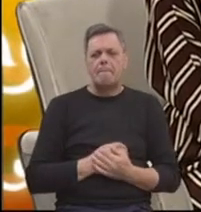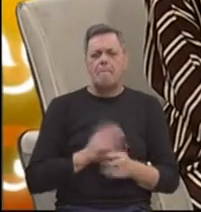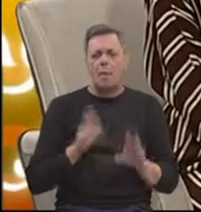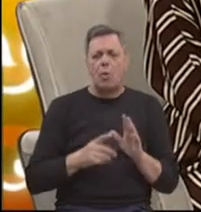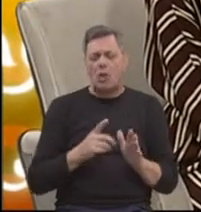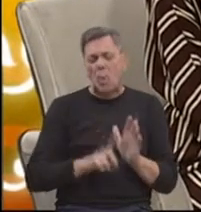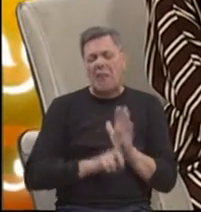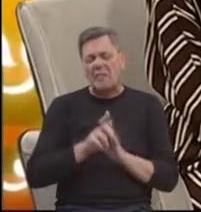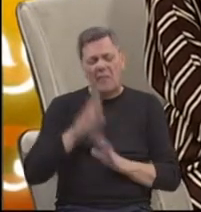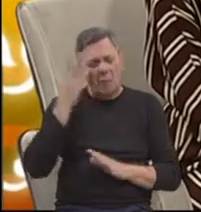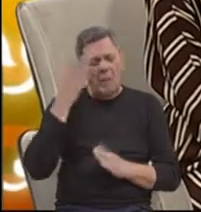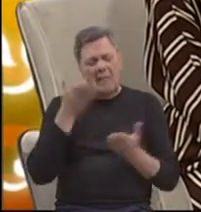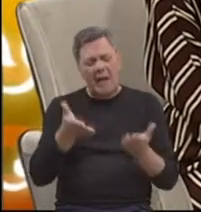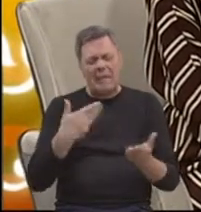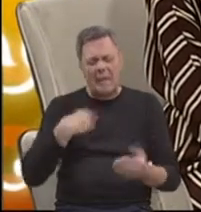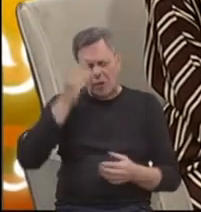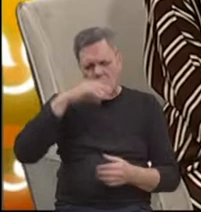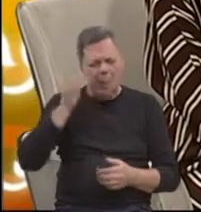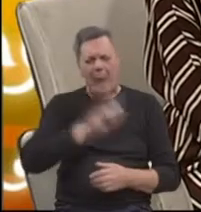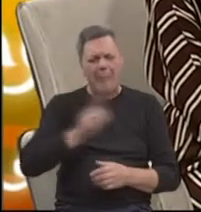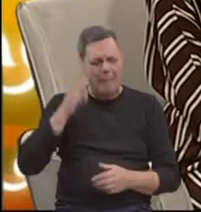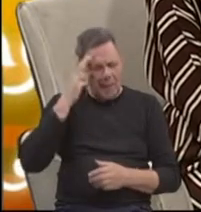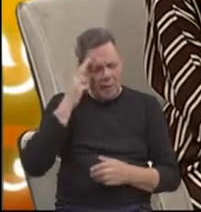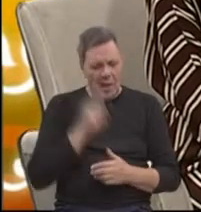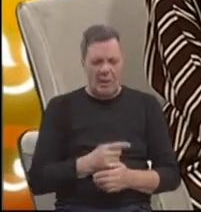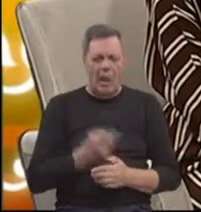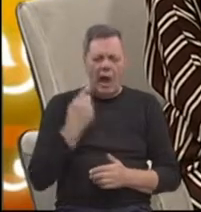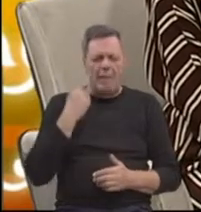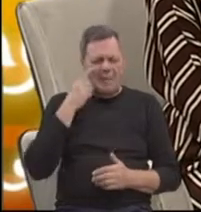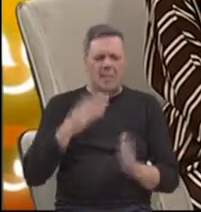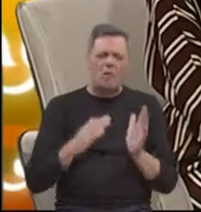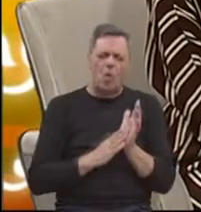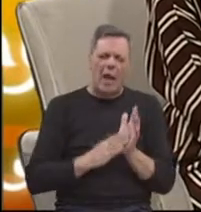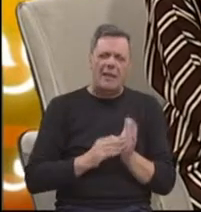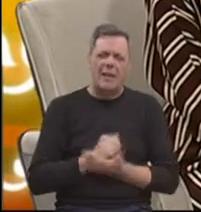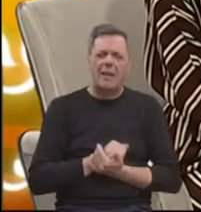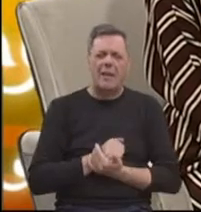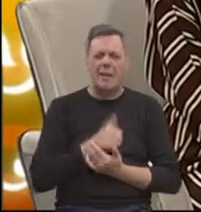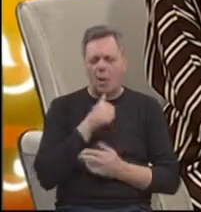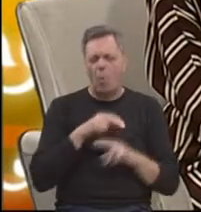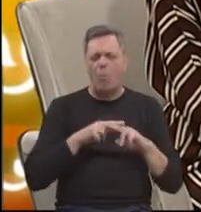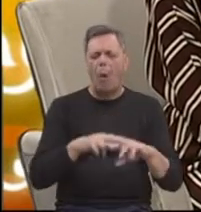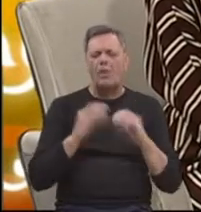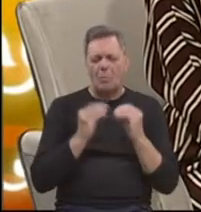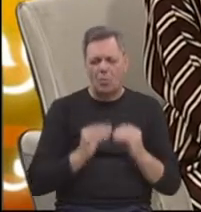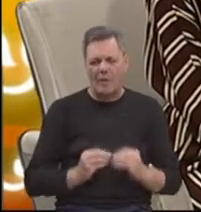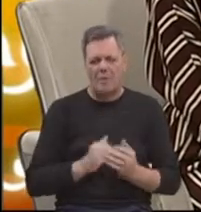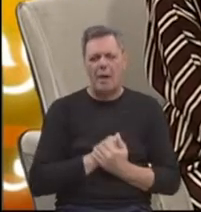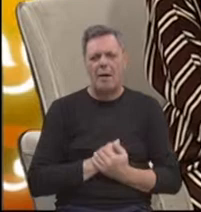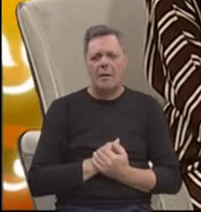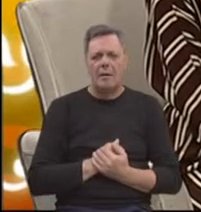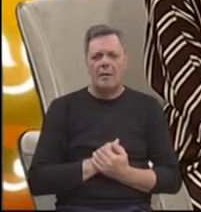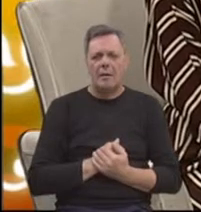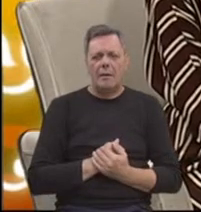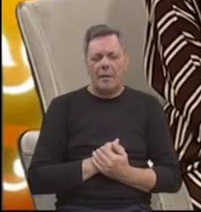nekakvi trendovi prije bili takvi da je naša struka bila neprepoznata, ali evo ja mislim da su dokazali pa konkretno i u bolničkim sustavima